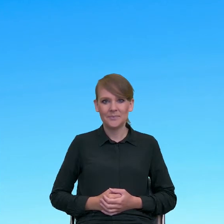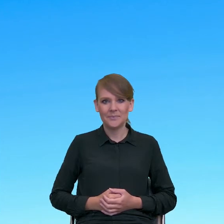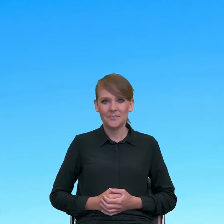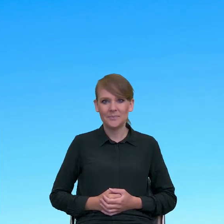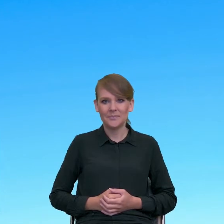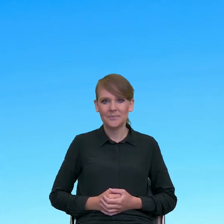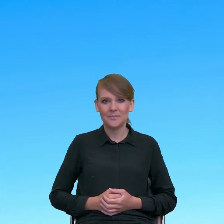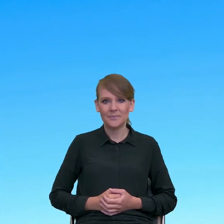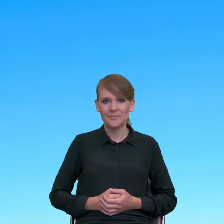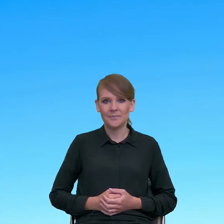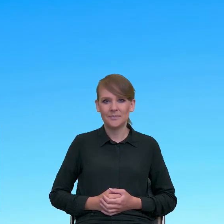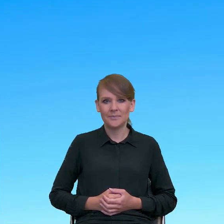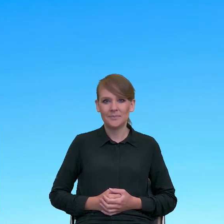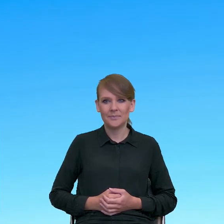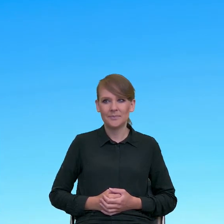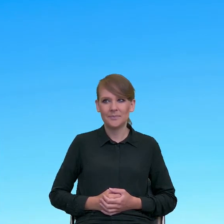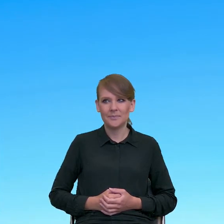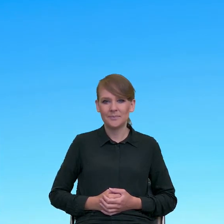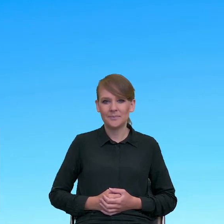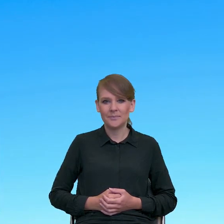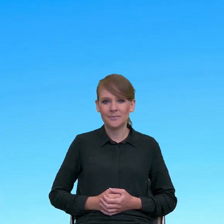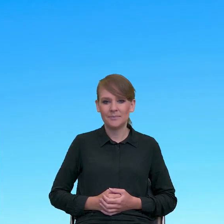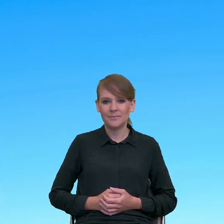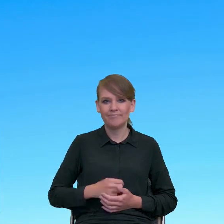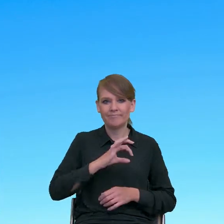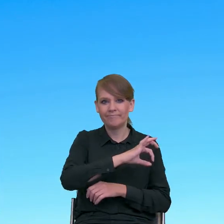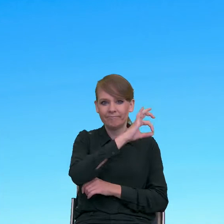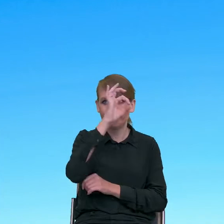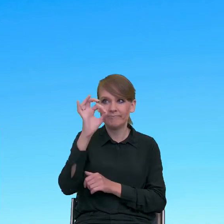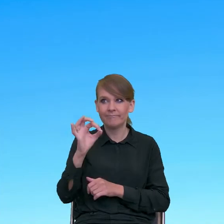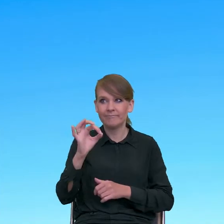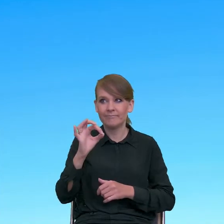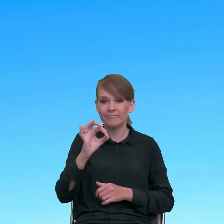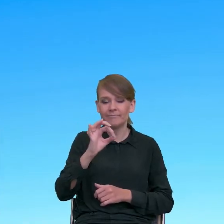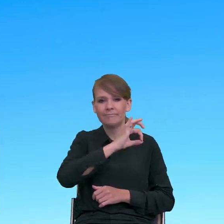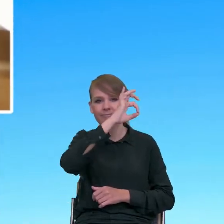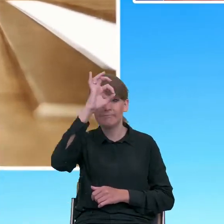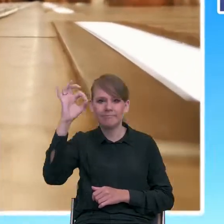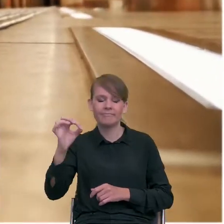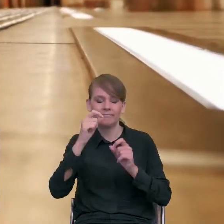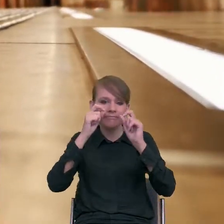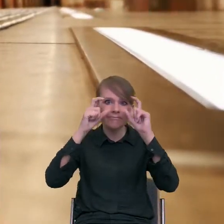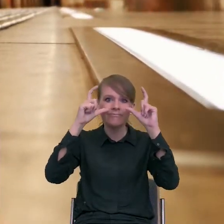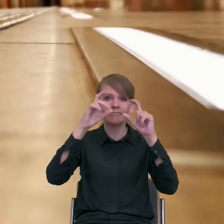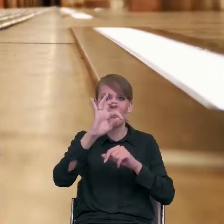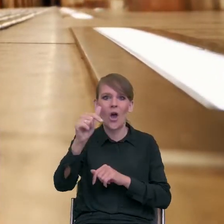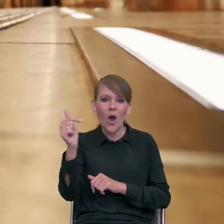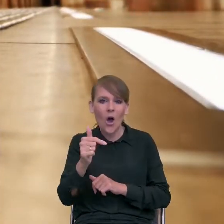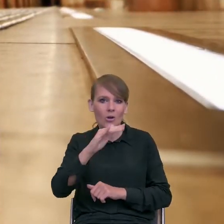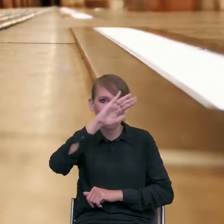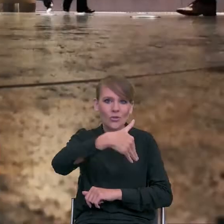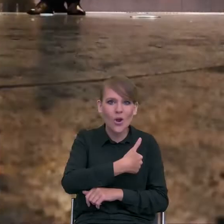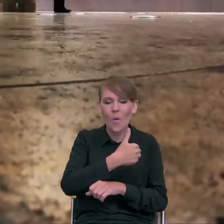Wstaje słońce, budzi się dzień, budzisz się ty. Twoje obowiązki, szkoła,